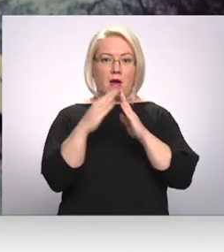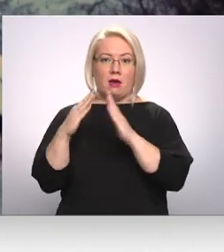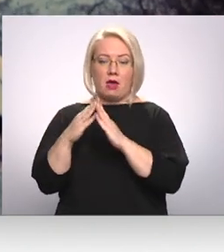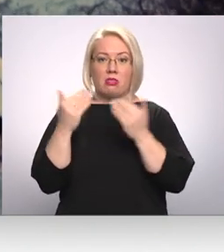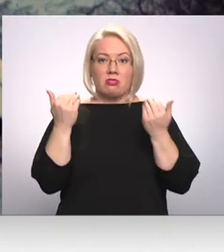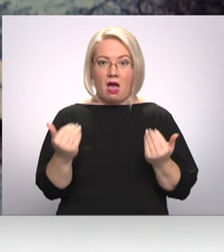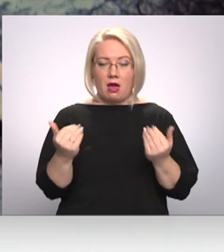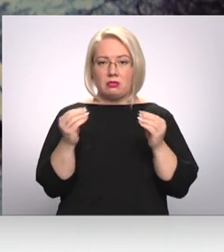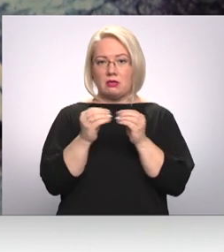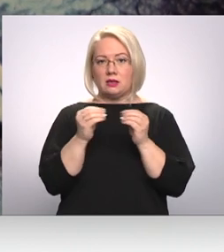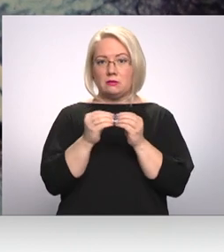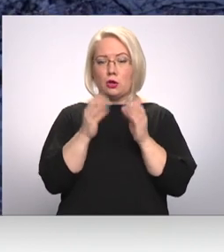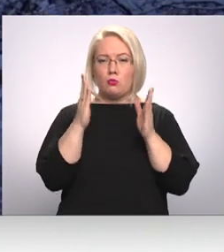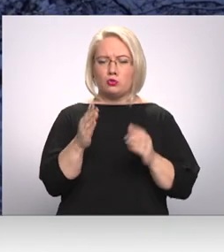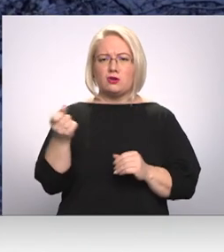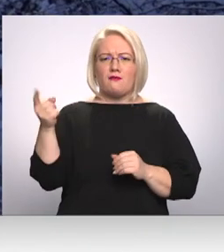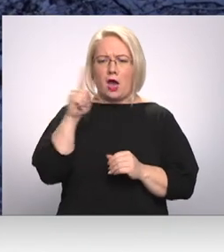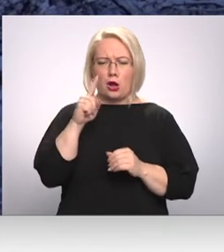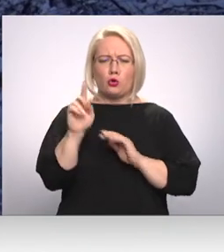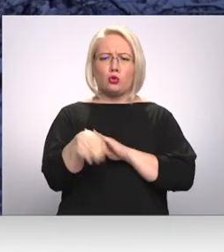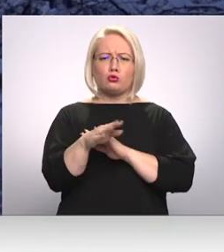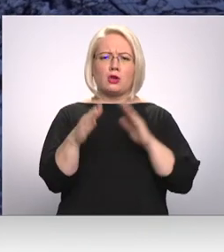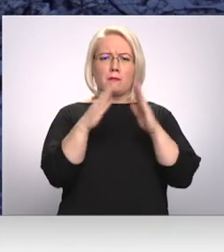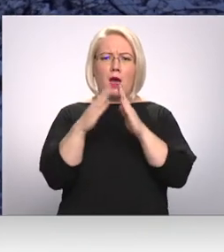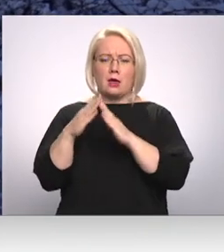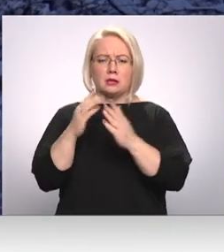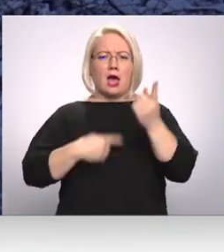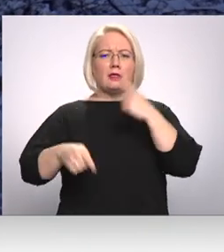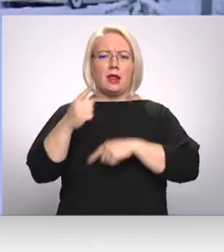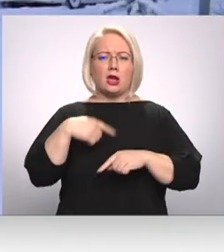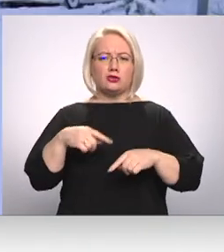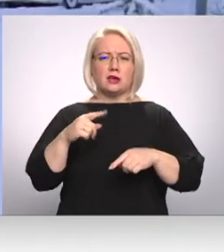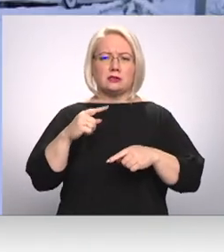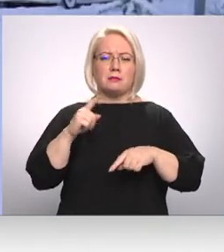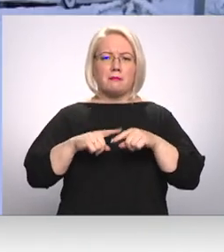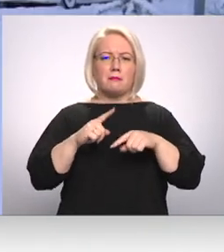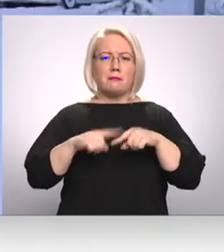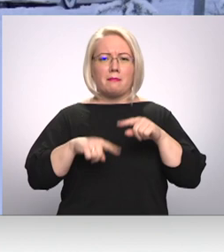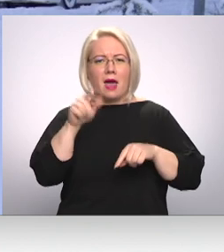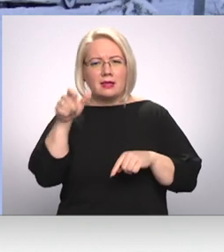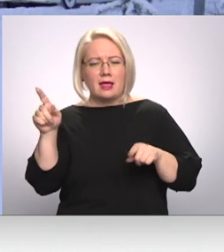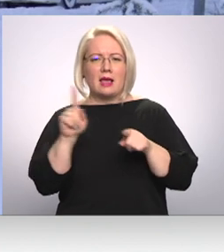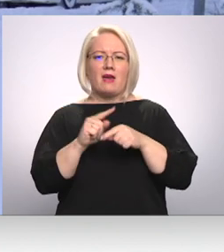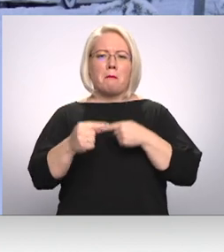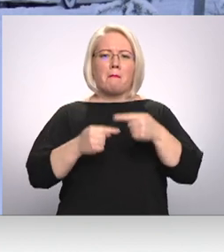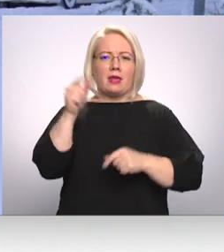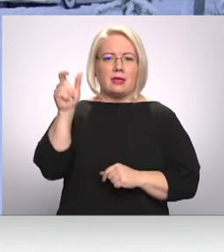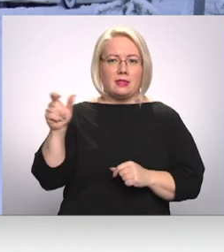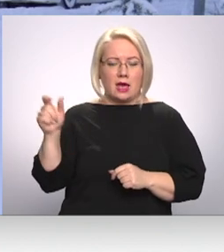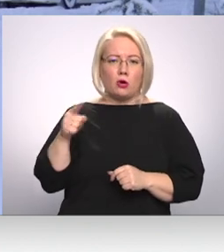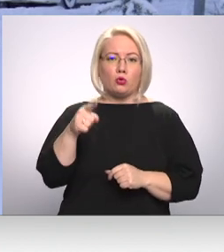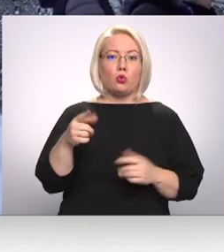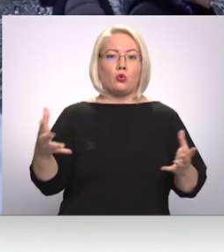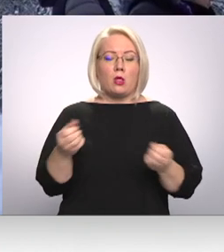10 māju. Būšot vairāk, jo tukšajās sētās atgriežas kā mantinieki tā vasarnieki. Pirms 5 gadiem ir nodibināta Ovišu draugu kopa